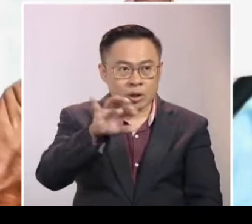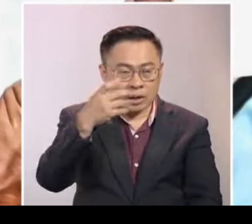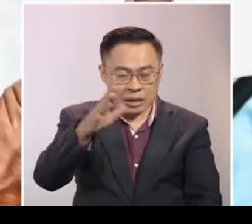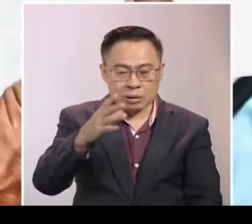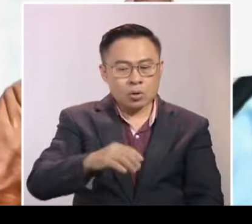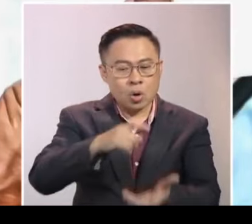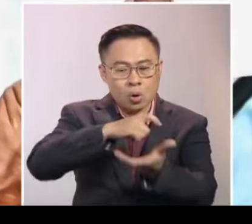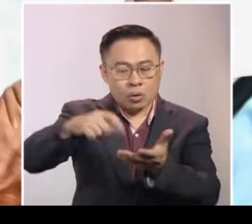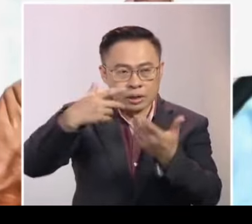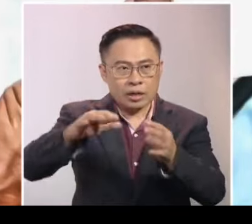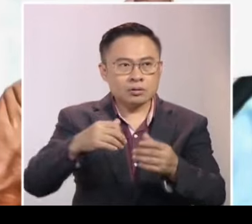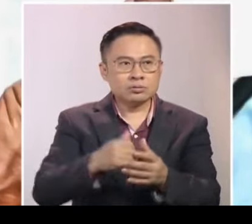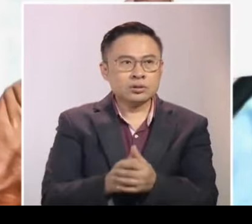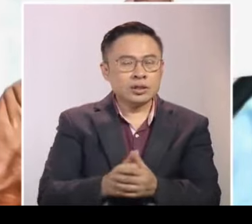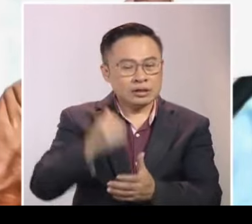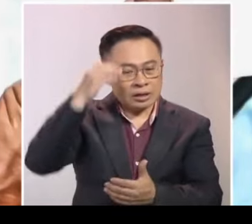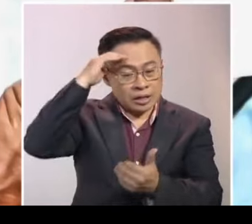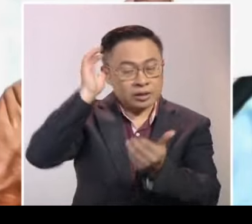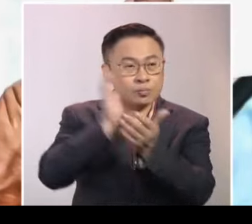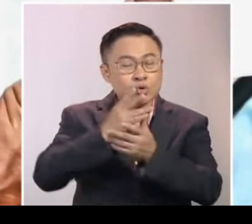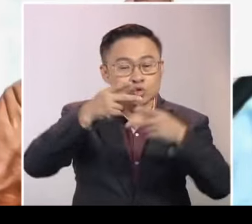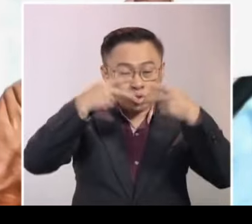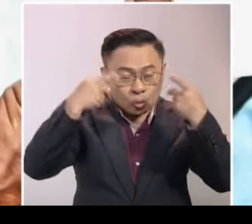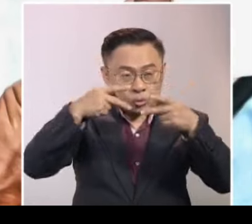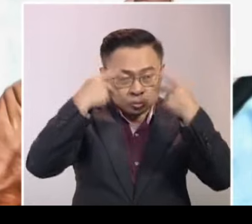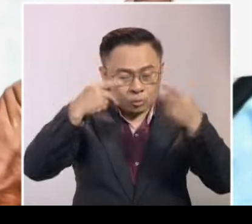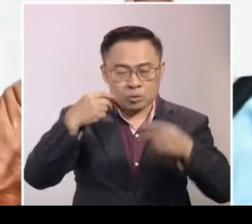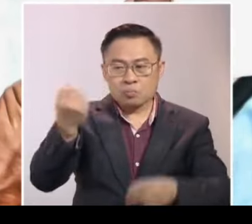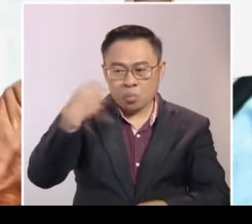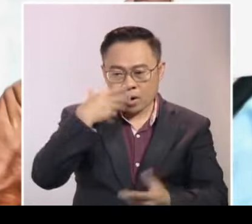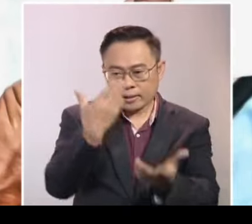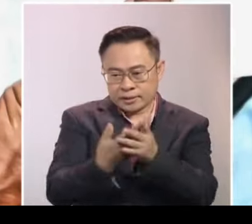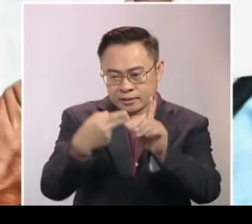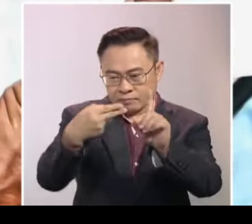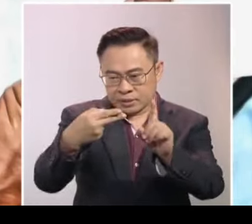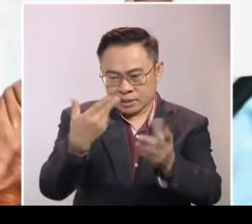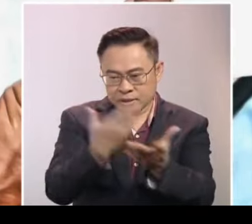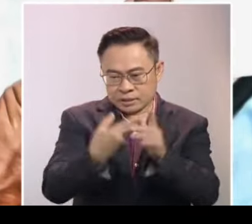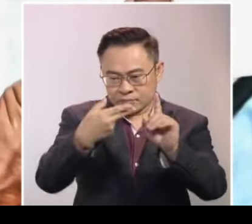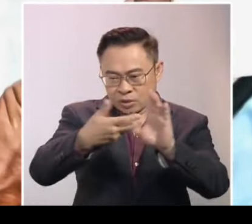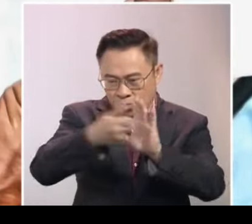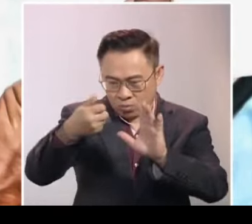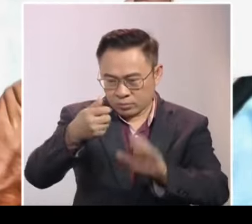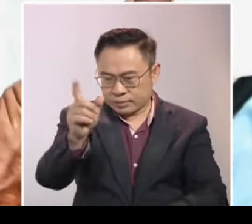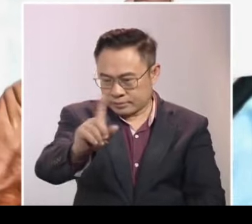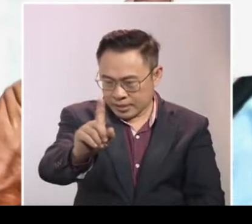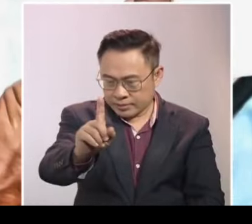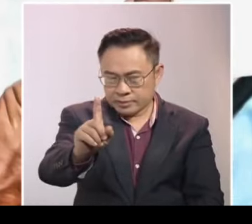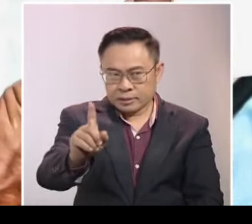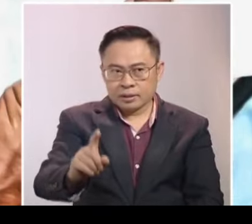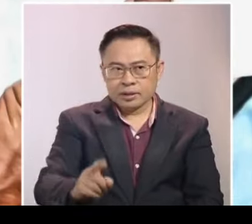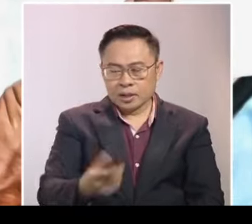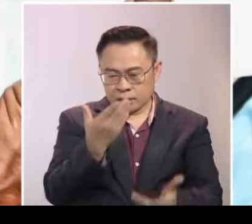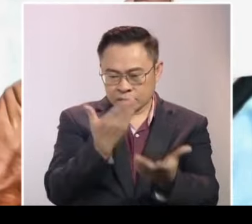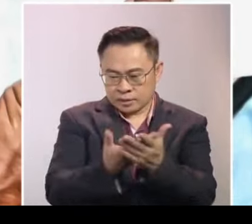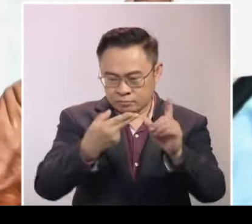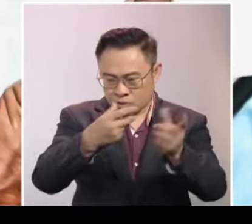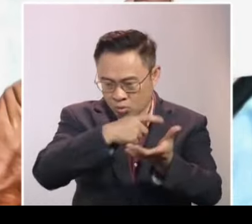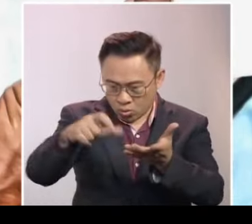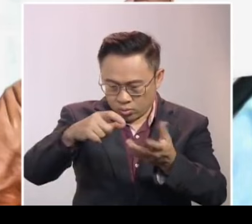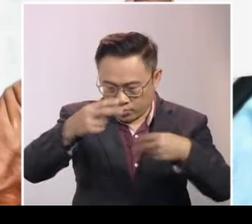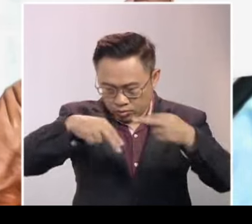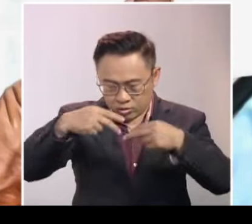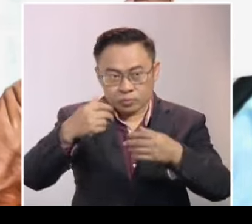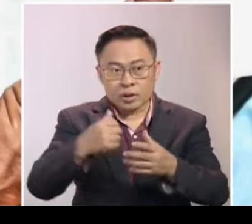ป้ายังมีเงินเหลืออยู่ใช่มั้ยอีก10,000บาทอ่ะที่ทางรัฐบาลเพิ่งโอนมาเนี่ยให้โอนไปด้วยเพื่อที่จะได้ตรวจ